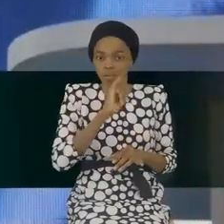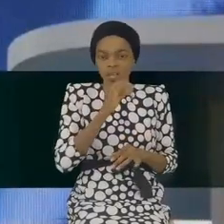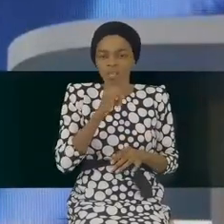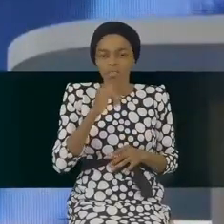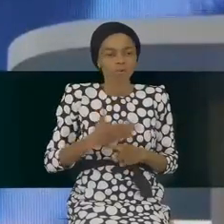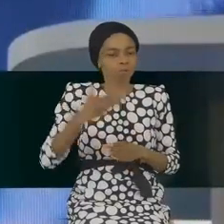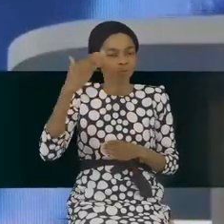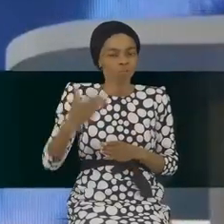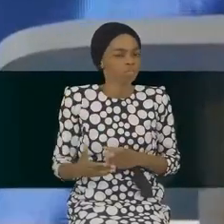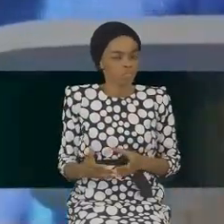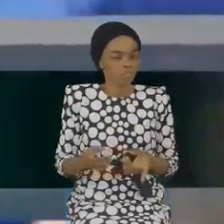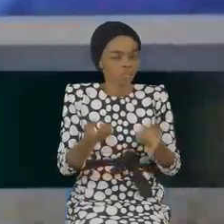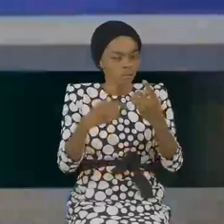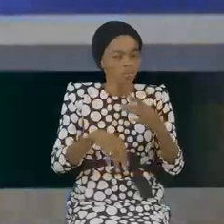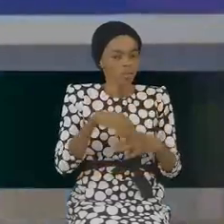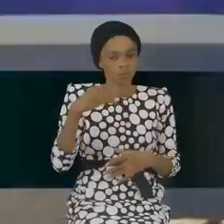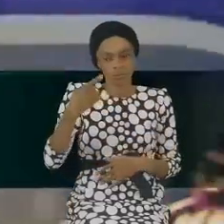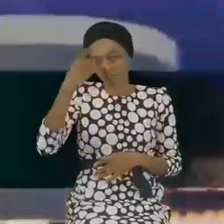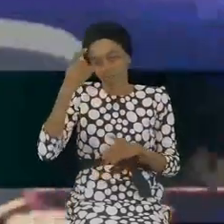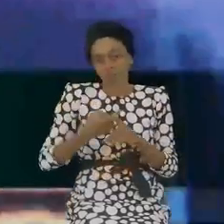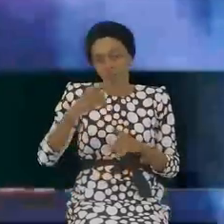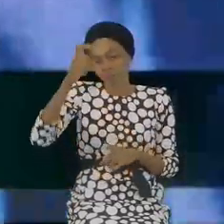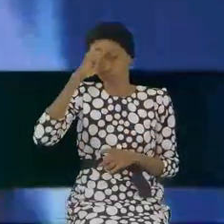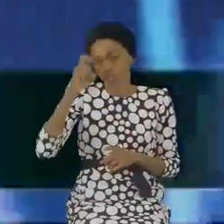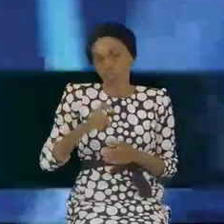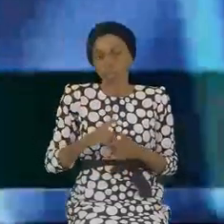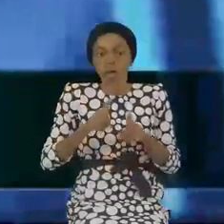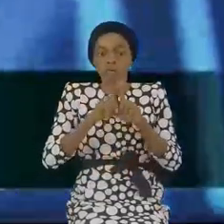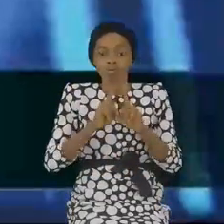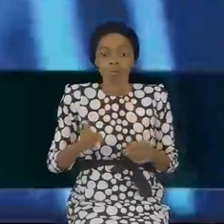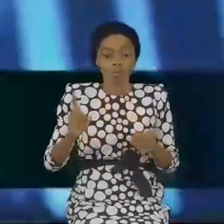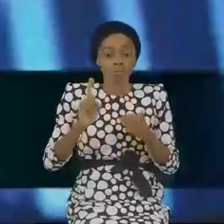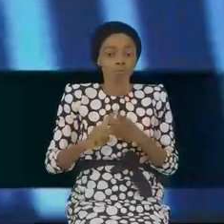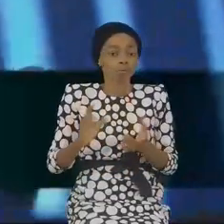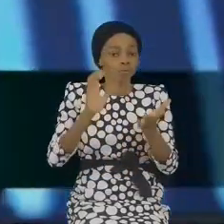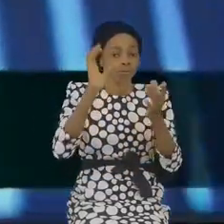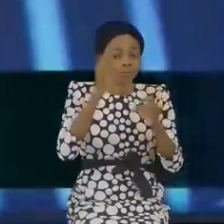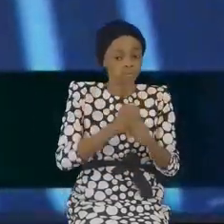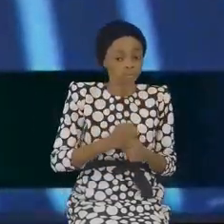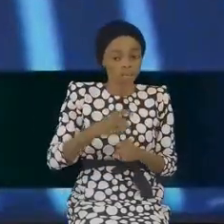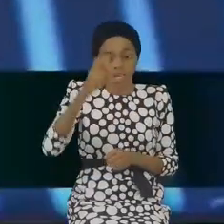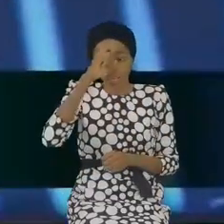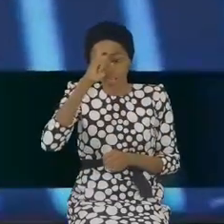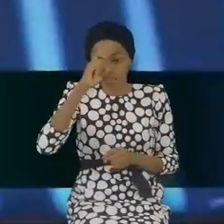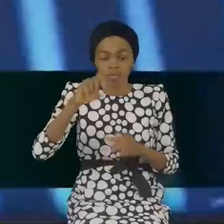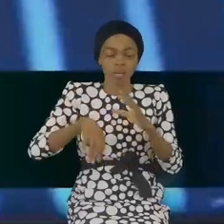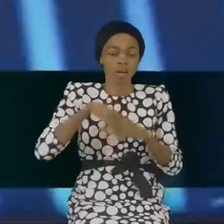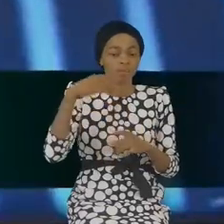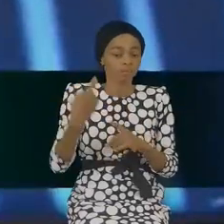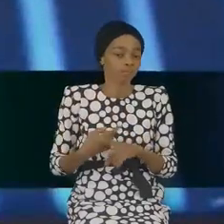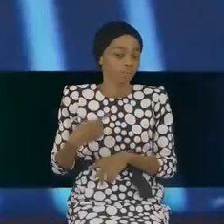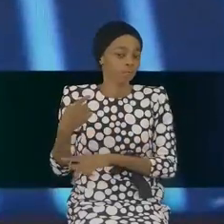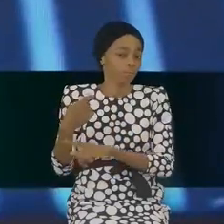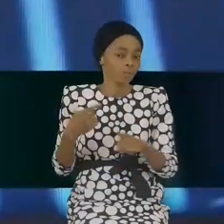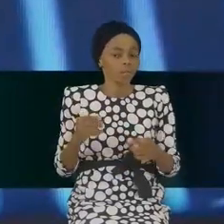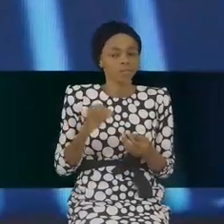complètement hors d'Égypte. Mais vous devez sortir l'Égypte de leur vie. Troisième élément,